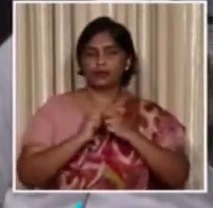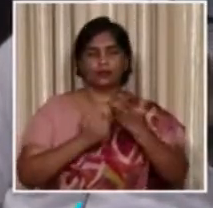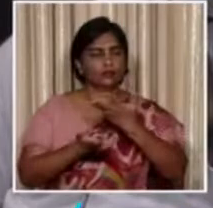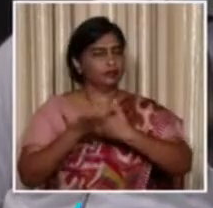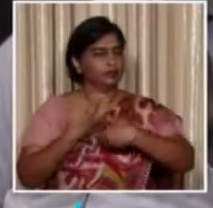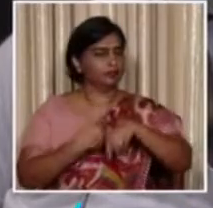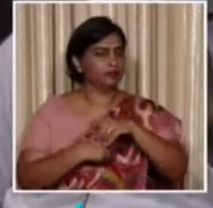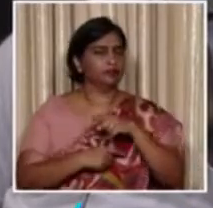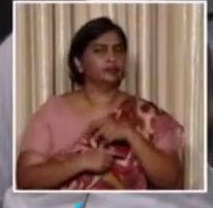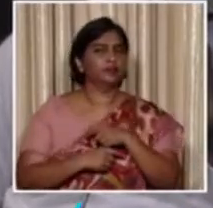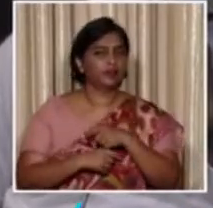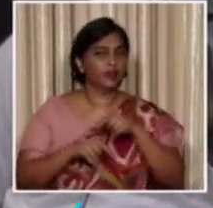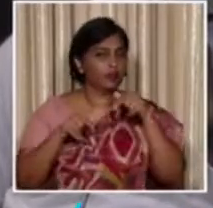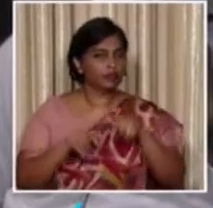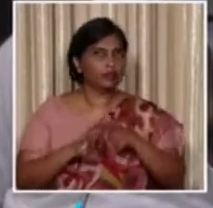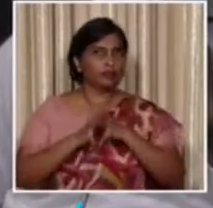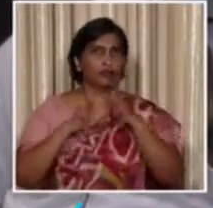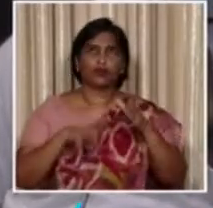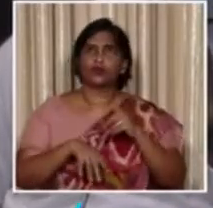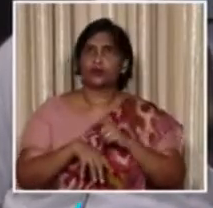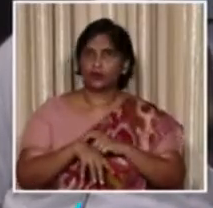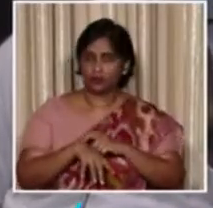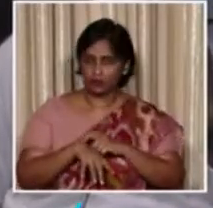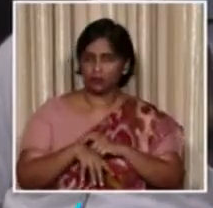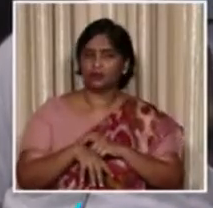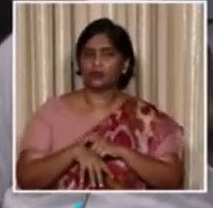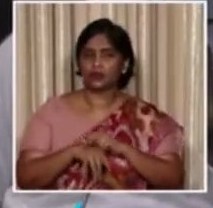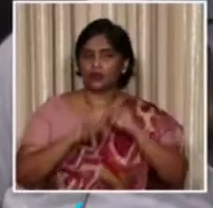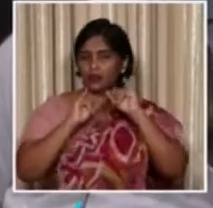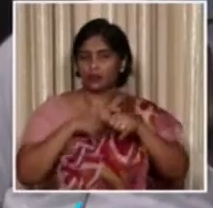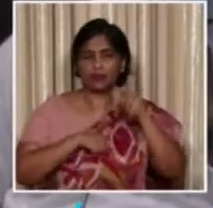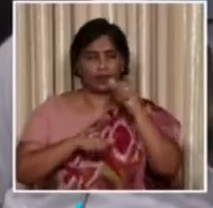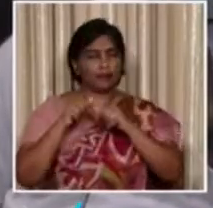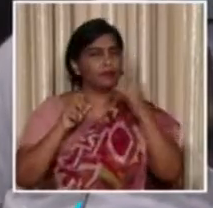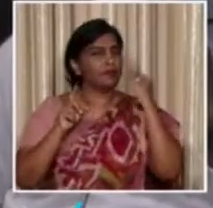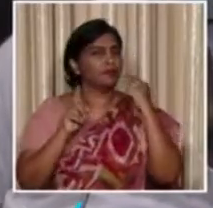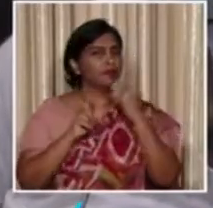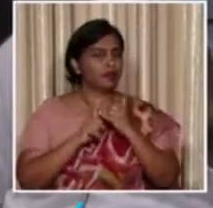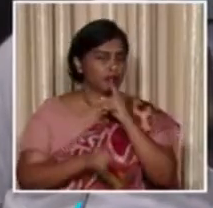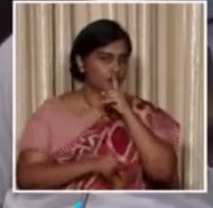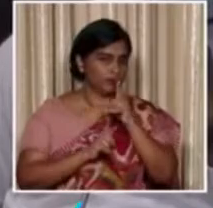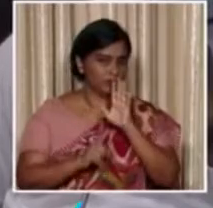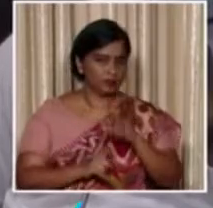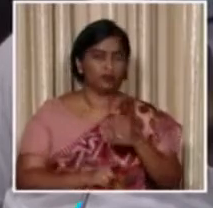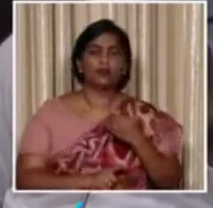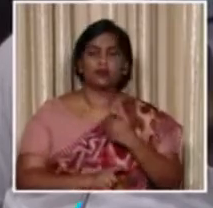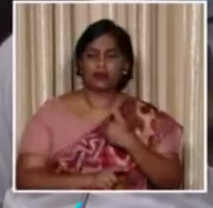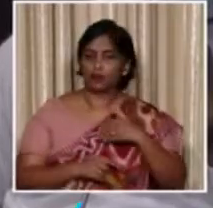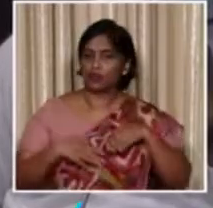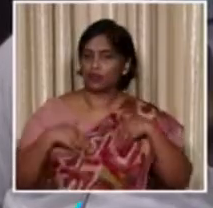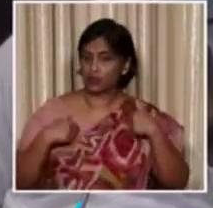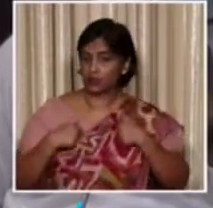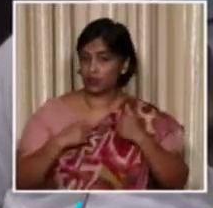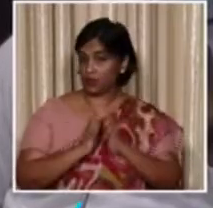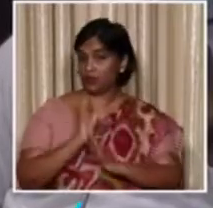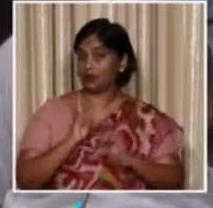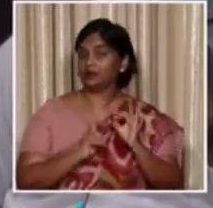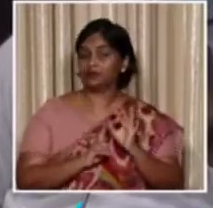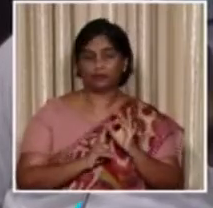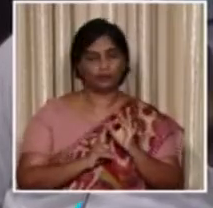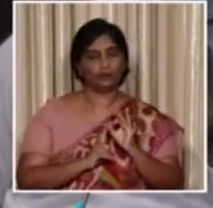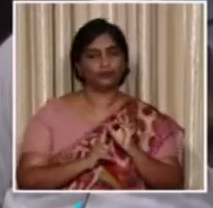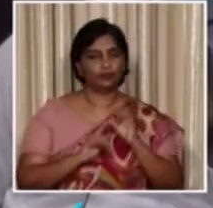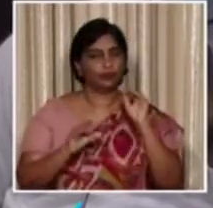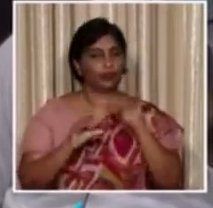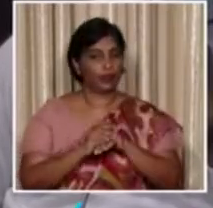වුණා. දැන් බොහෝ වෙලාවට මේ බාල බෙහෙත් පිළිබඳව කතා කරනවා. මම සෞඛ්‍ය ඇමතිවරයා විදිහට